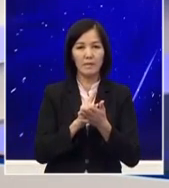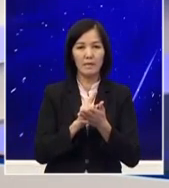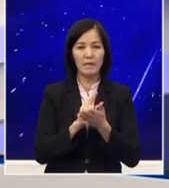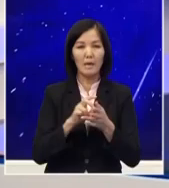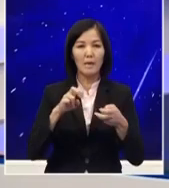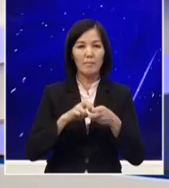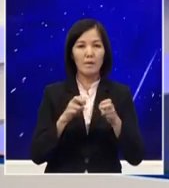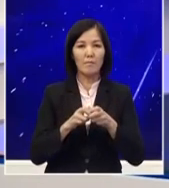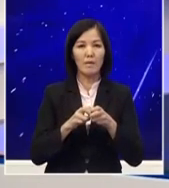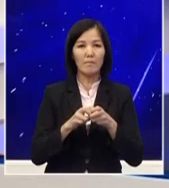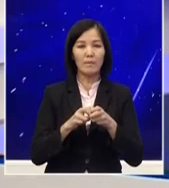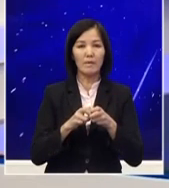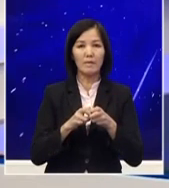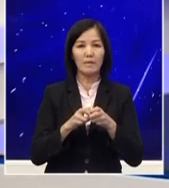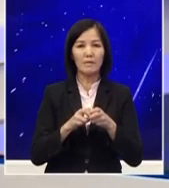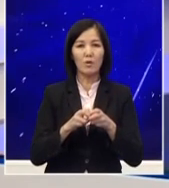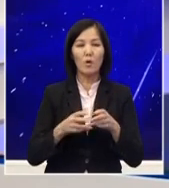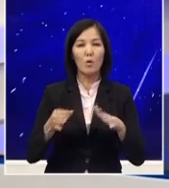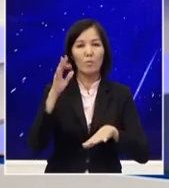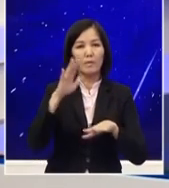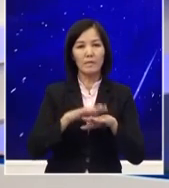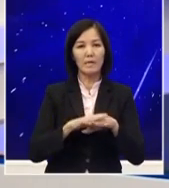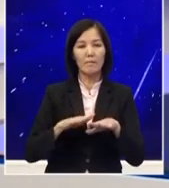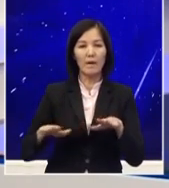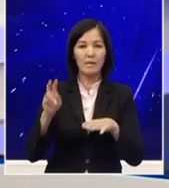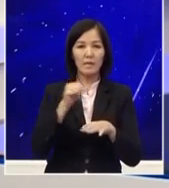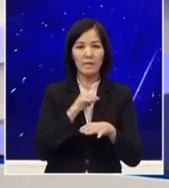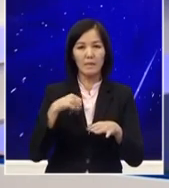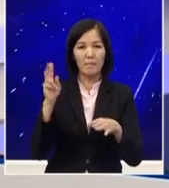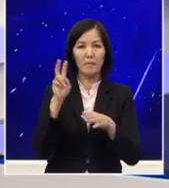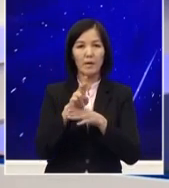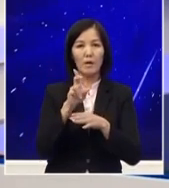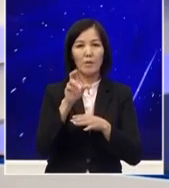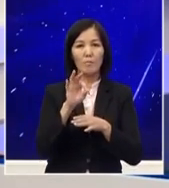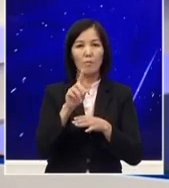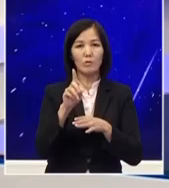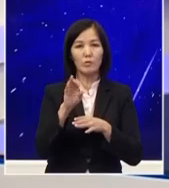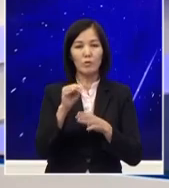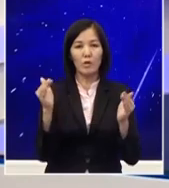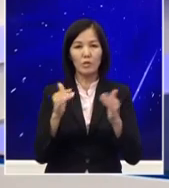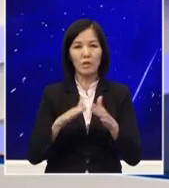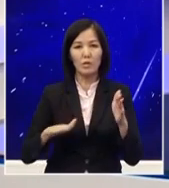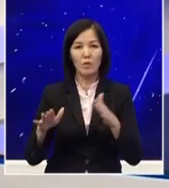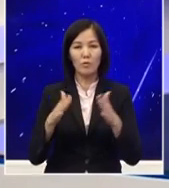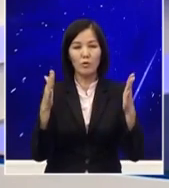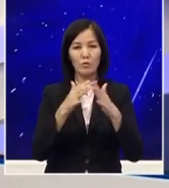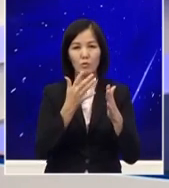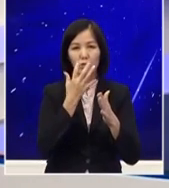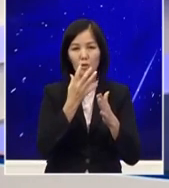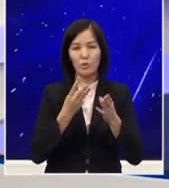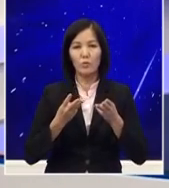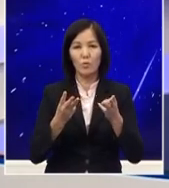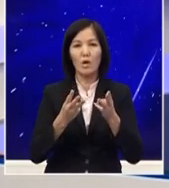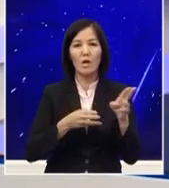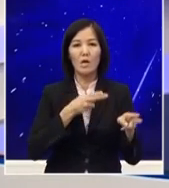ауданында өткіреді. Амандыға басулы аймаққа арнайы барған Бозторғай шағын ауданында болып, үй жылытуға орай